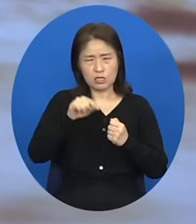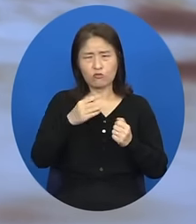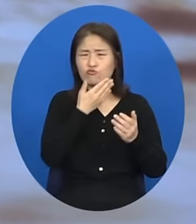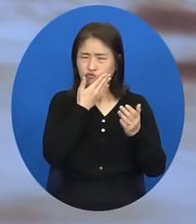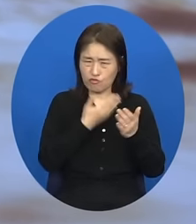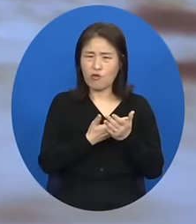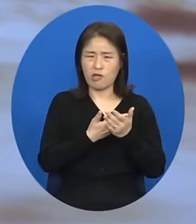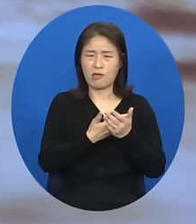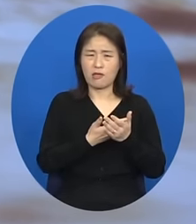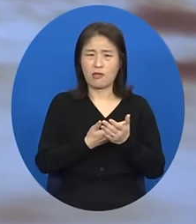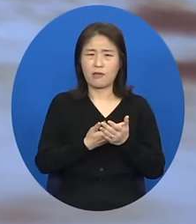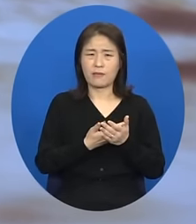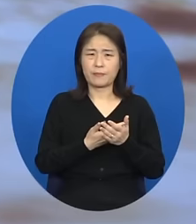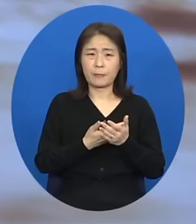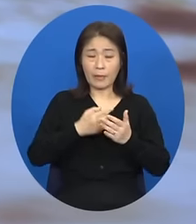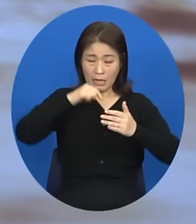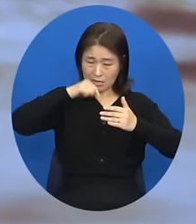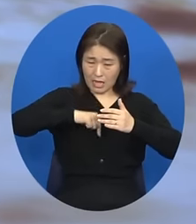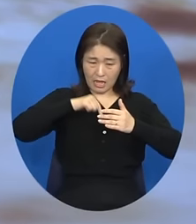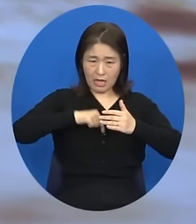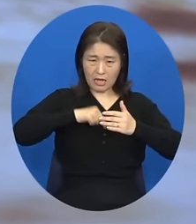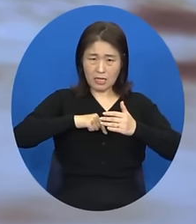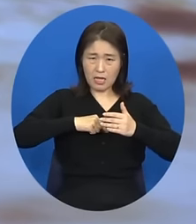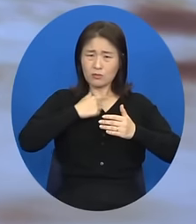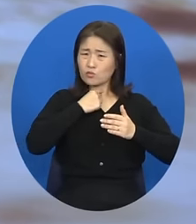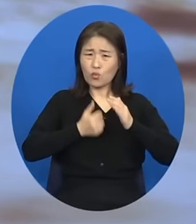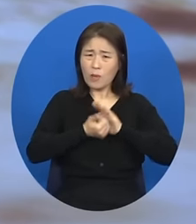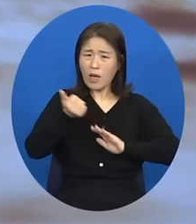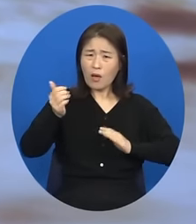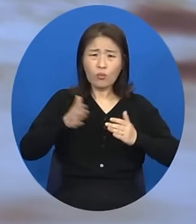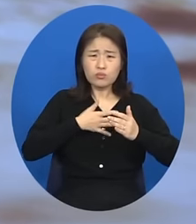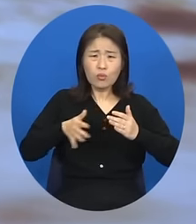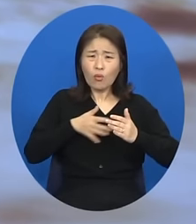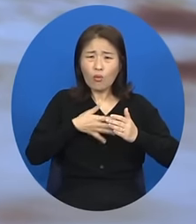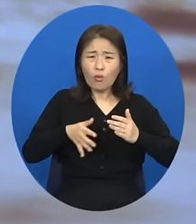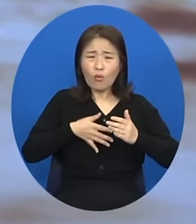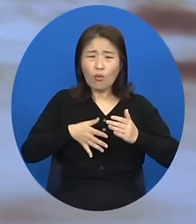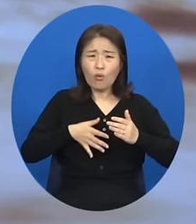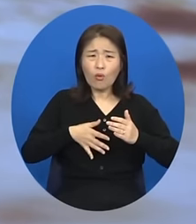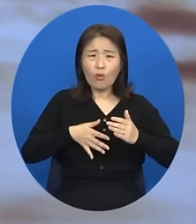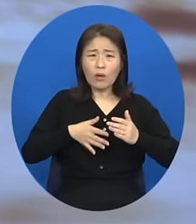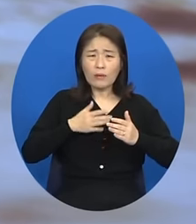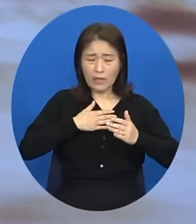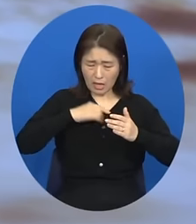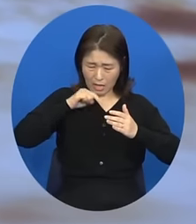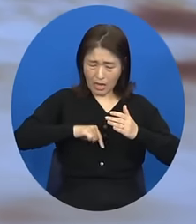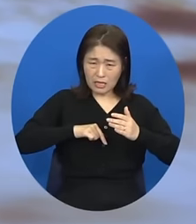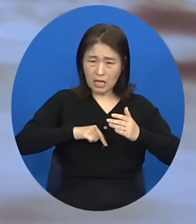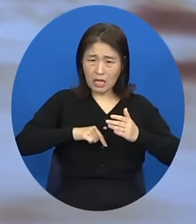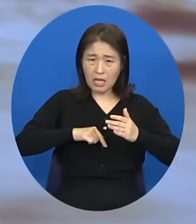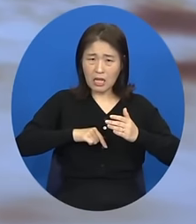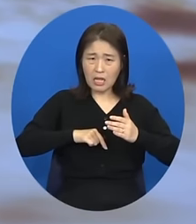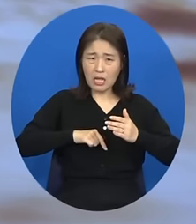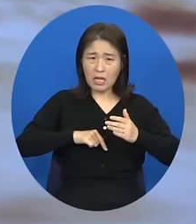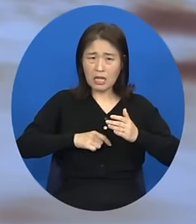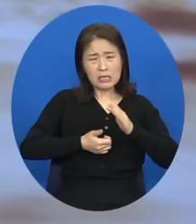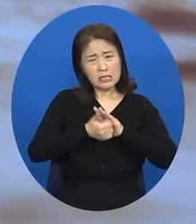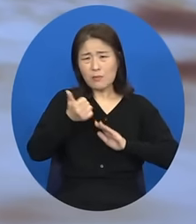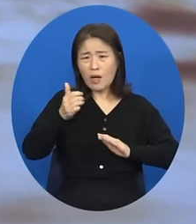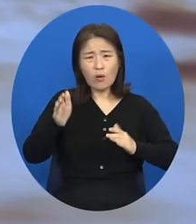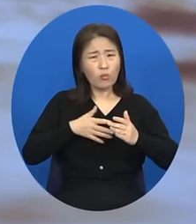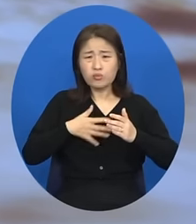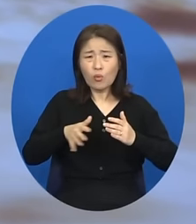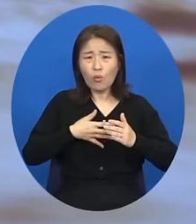여러분, 우리 안에 소망이 없습니다. 믿으십니까? 우리 안에 어떠한 희망도 없습니다. 그렇게